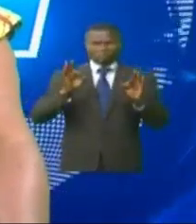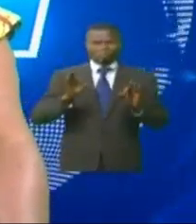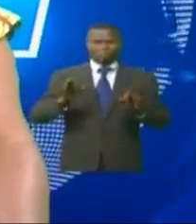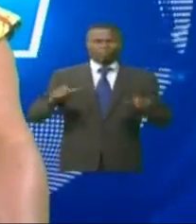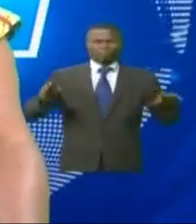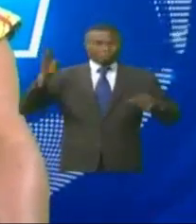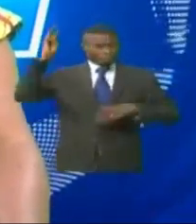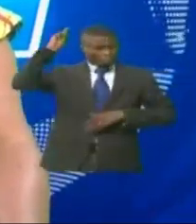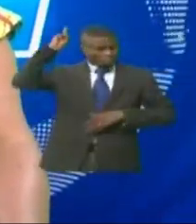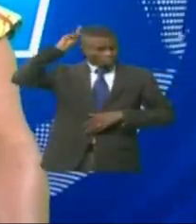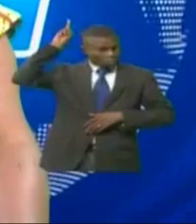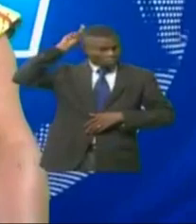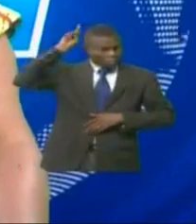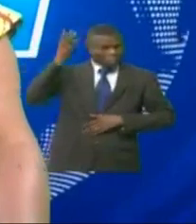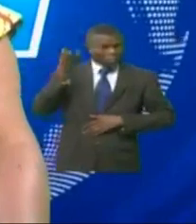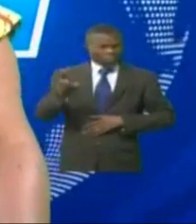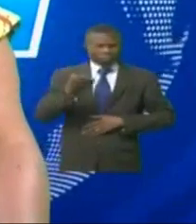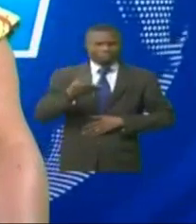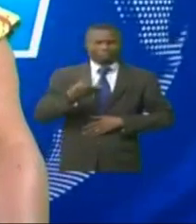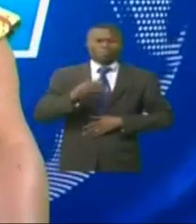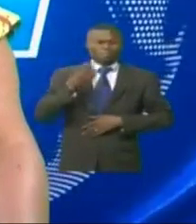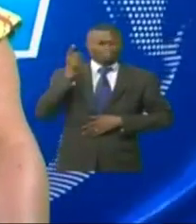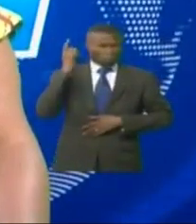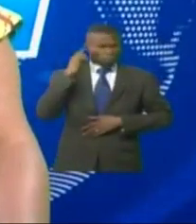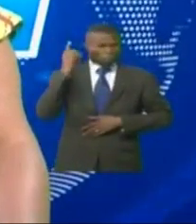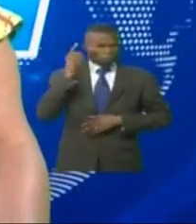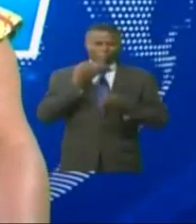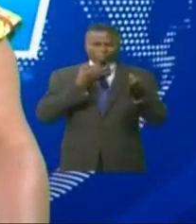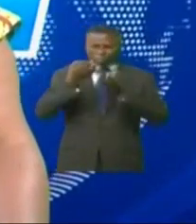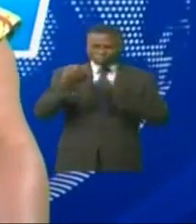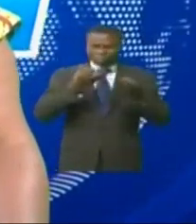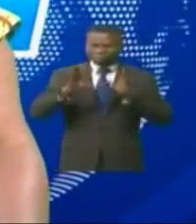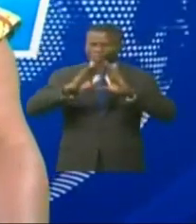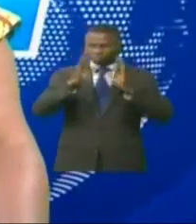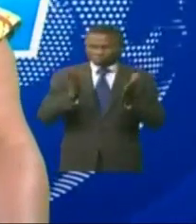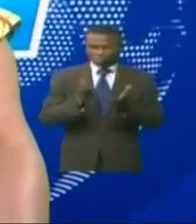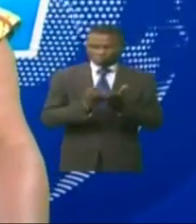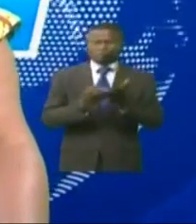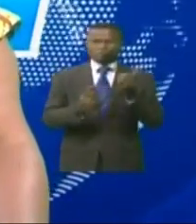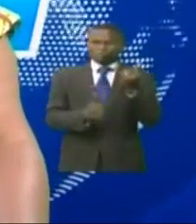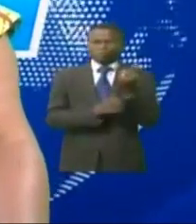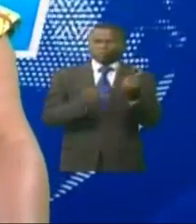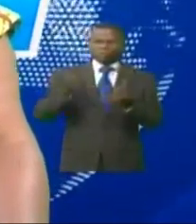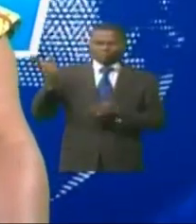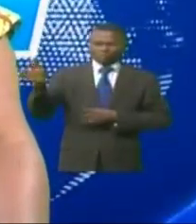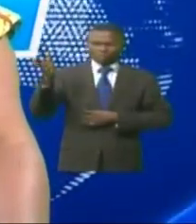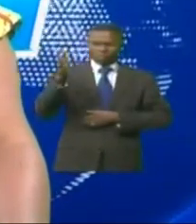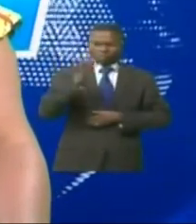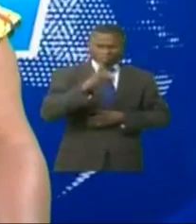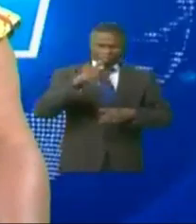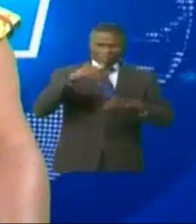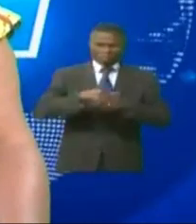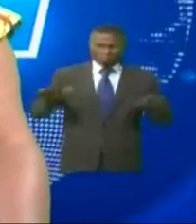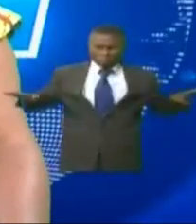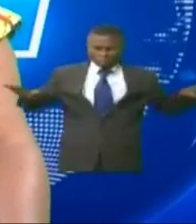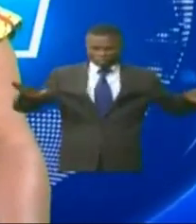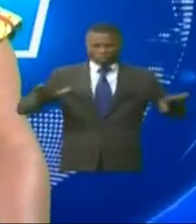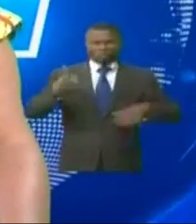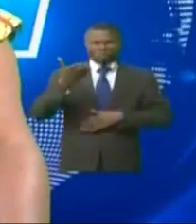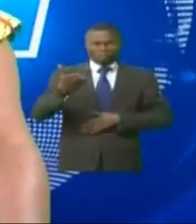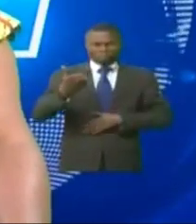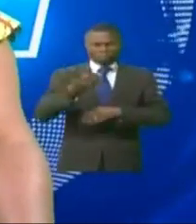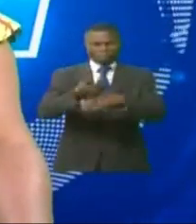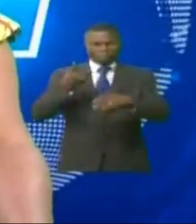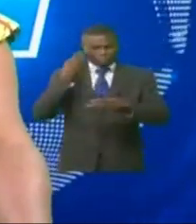Kolwezi. Louis Kamweni a ainsi bénéficié des explications de tous les compartiments que comporte cette infrastructure avant